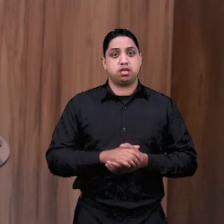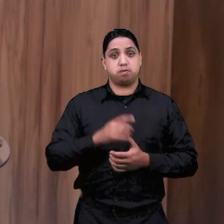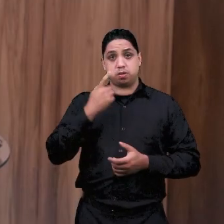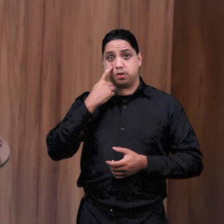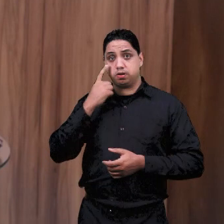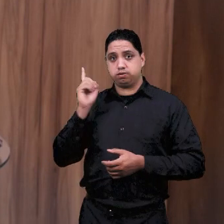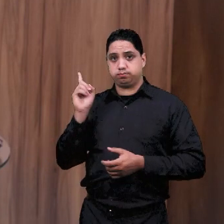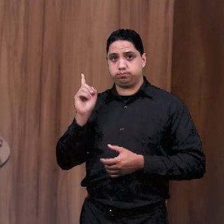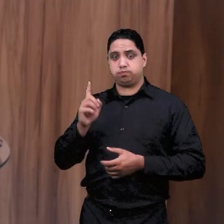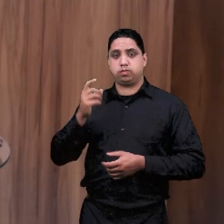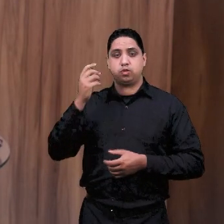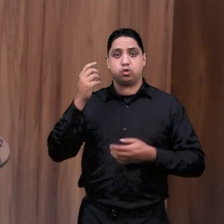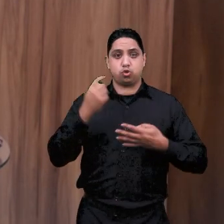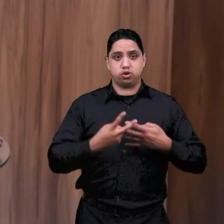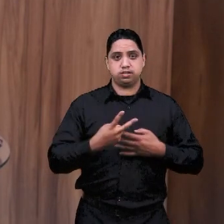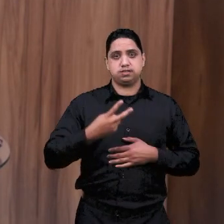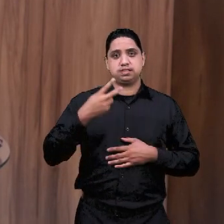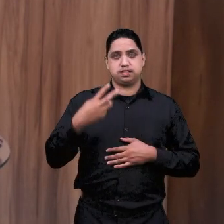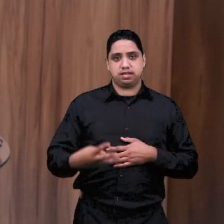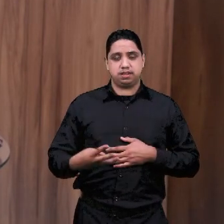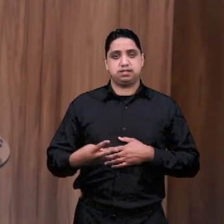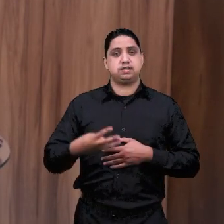2, 3, 4.